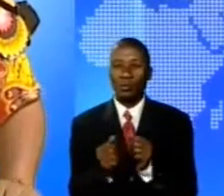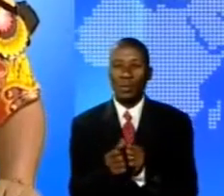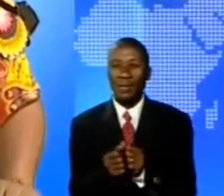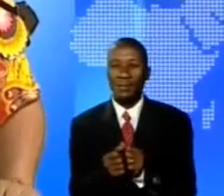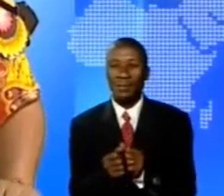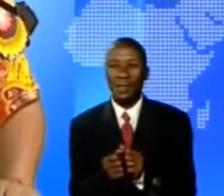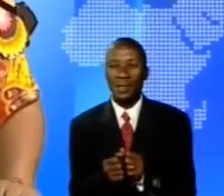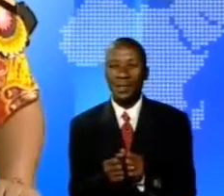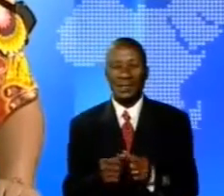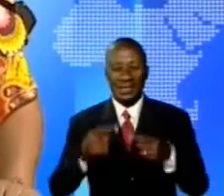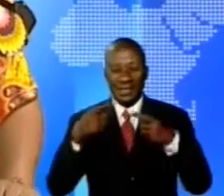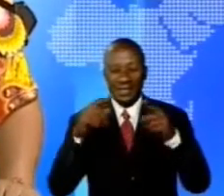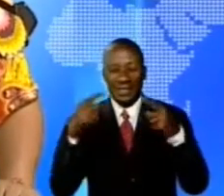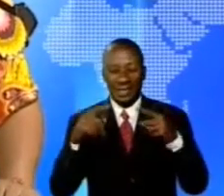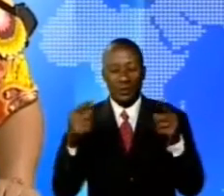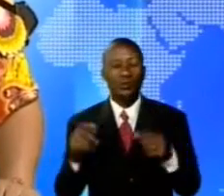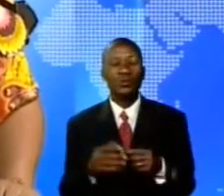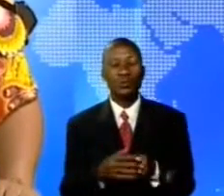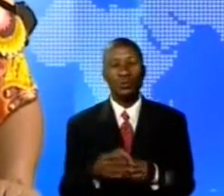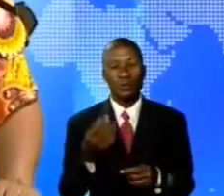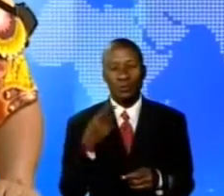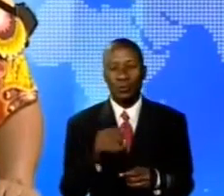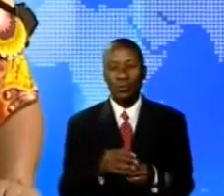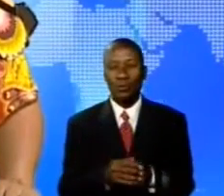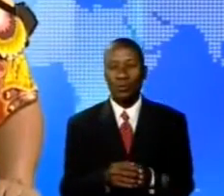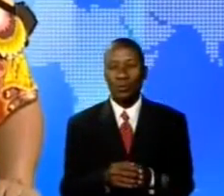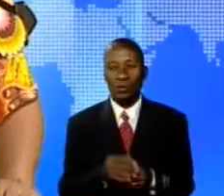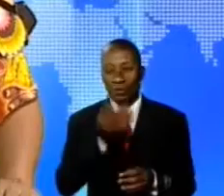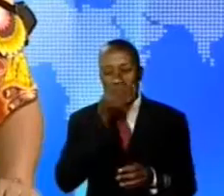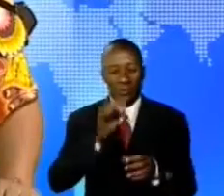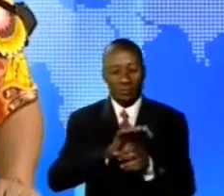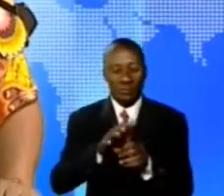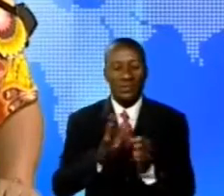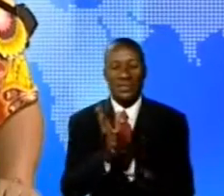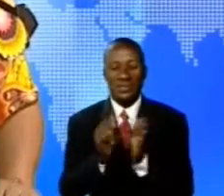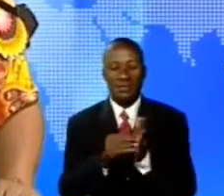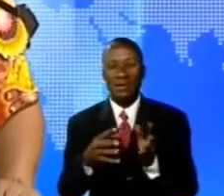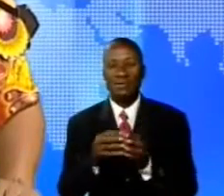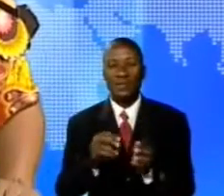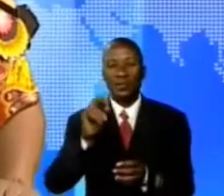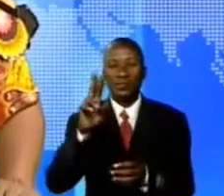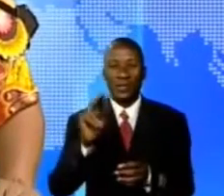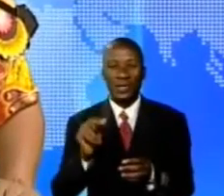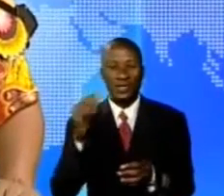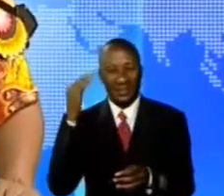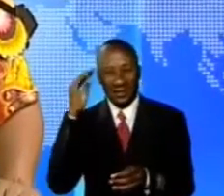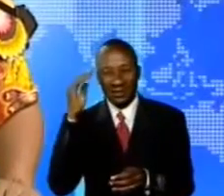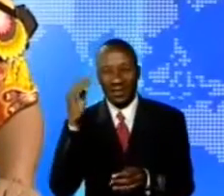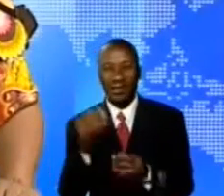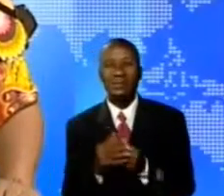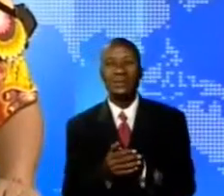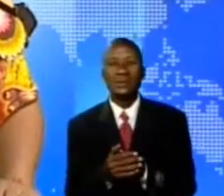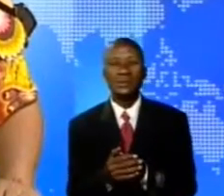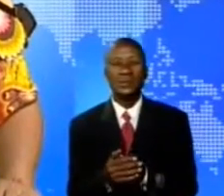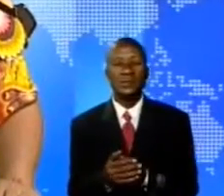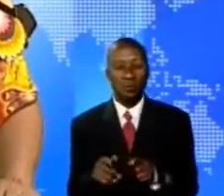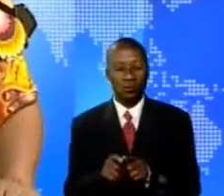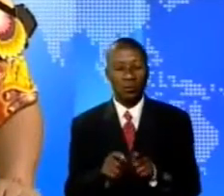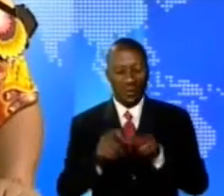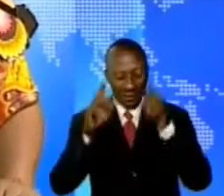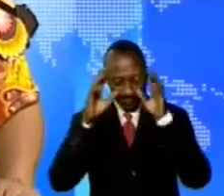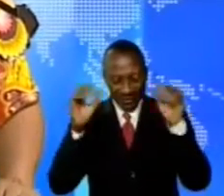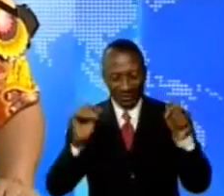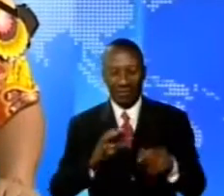Déclaration de la directrice exécutive de l'ONU-SIDA au cours de l'audience lui est accordée par le chef de l'État,